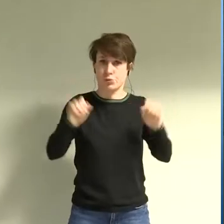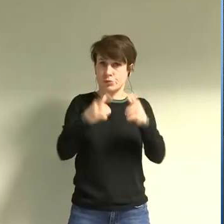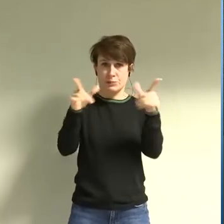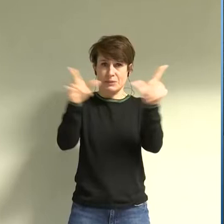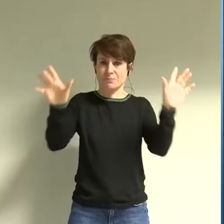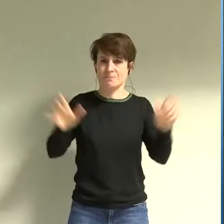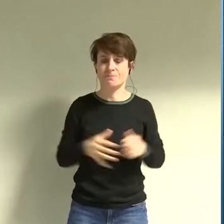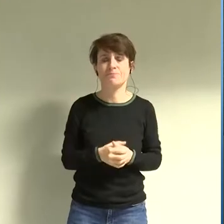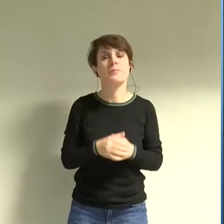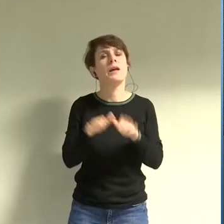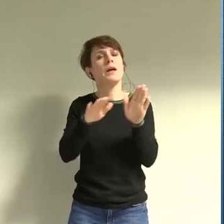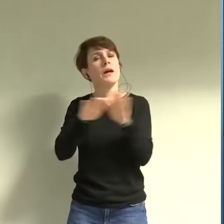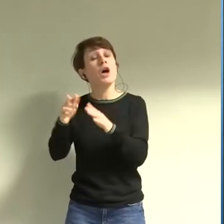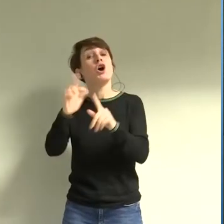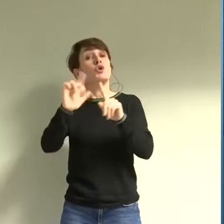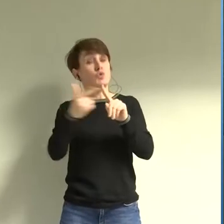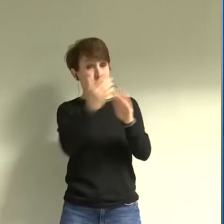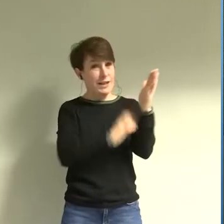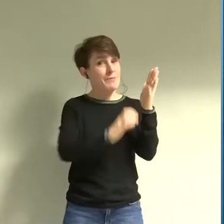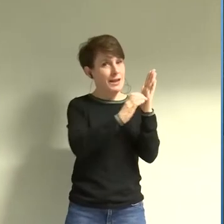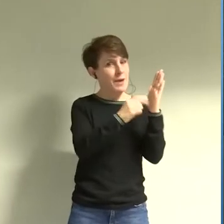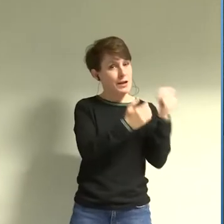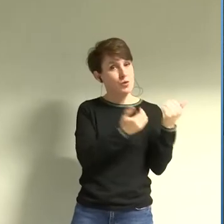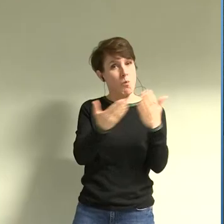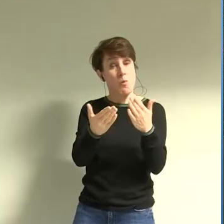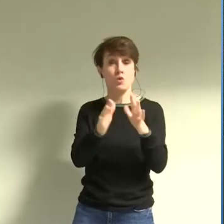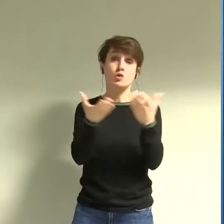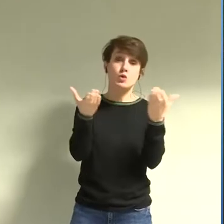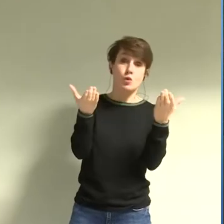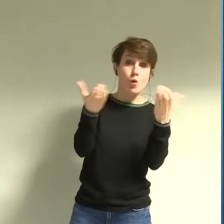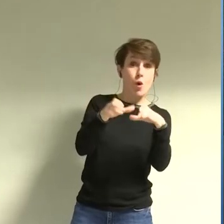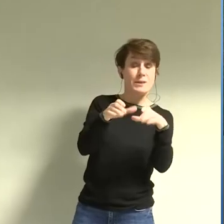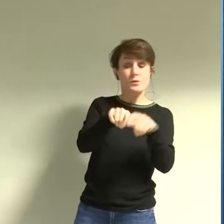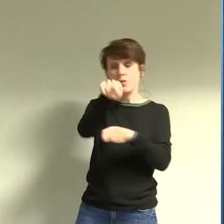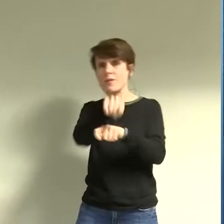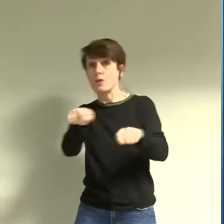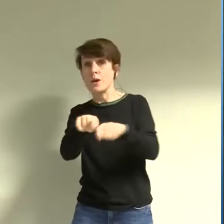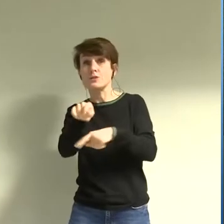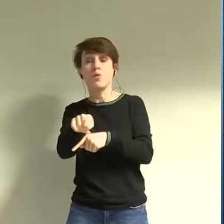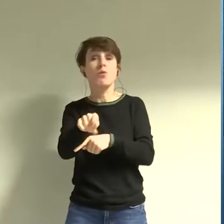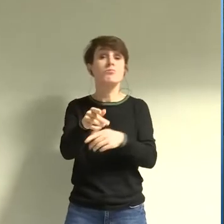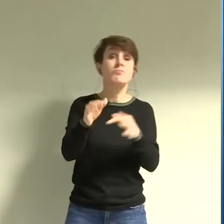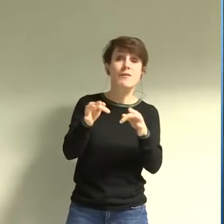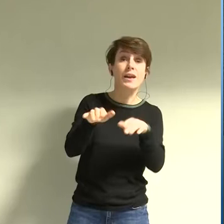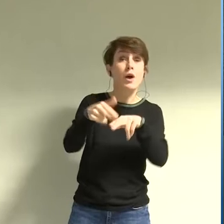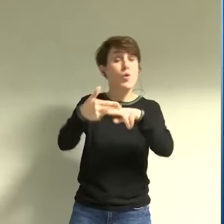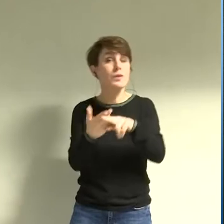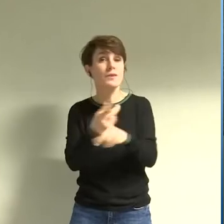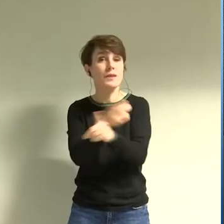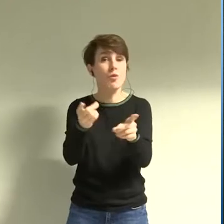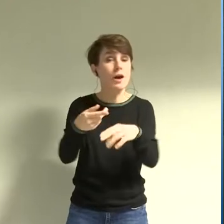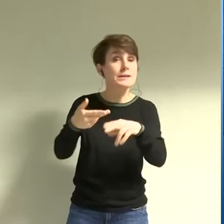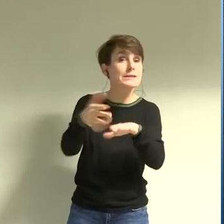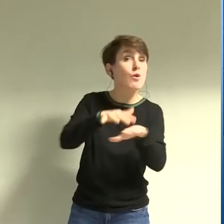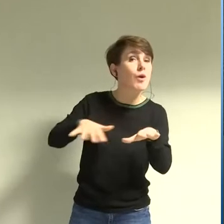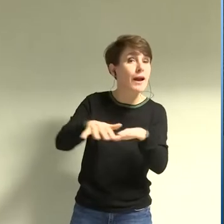une seconde délibération propose la création d'une commission d'évaluation de ces dispositifs de démocratie locale parce que la démocratie locale